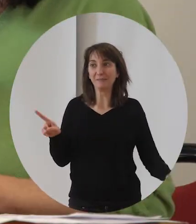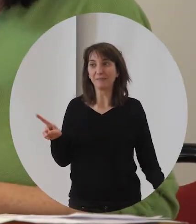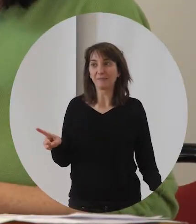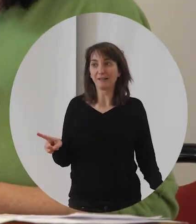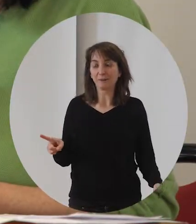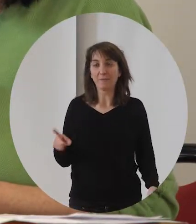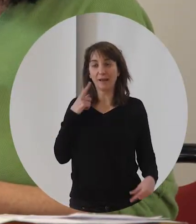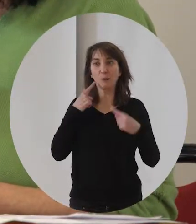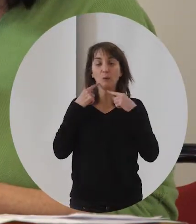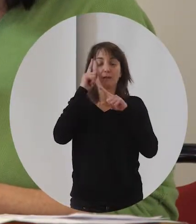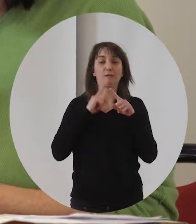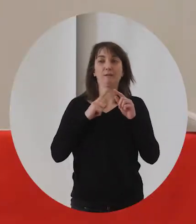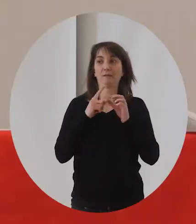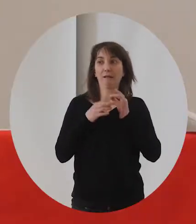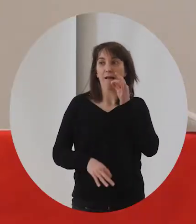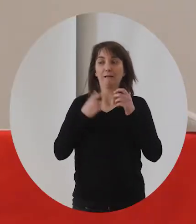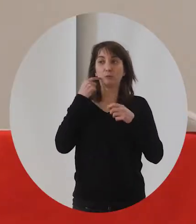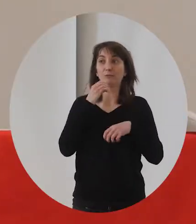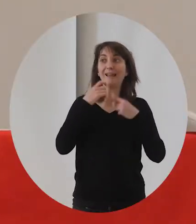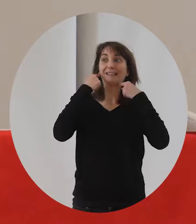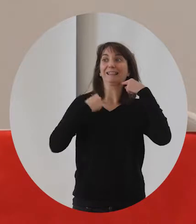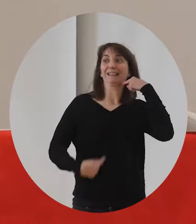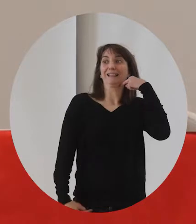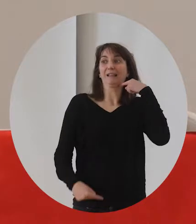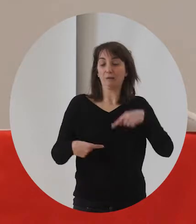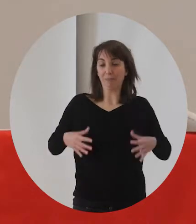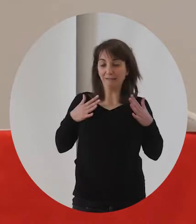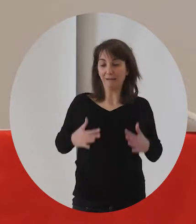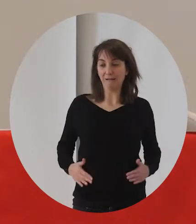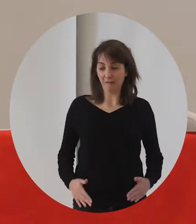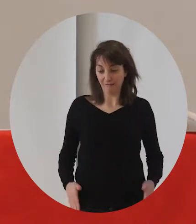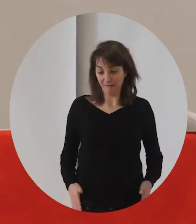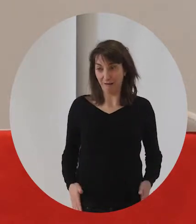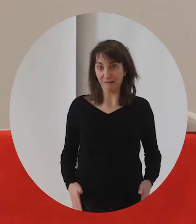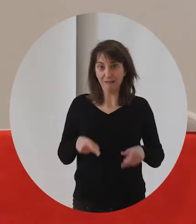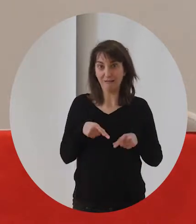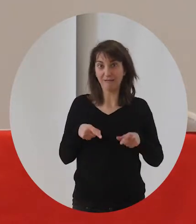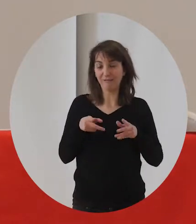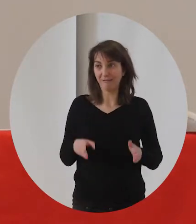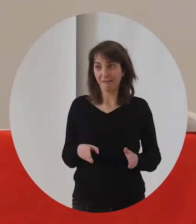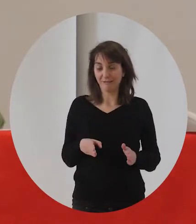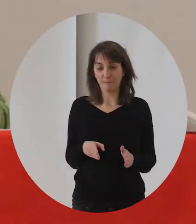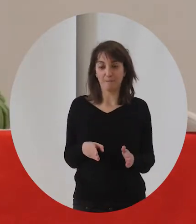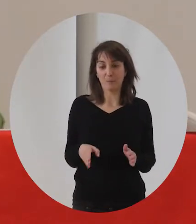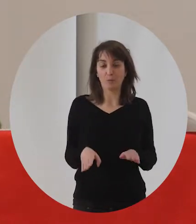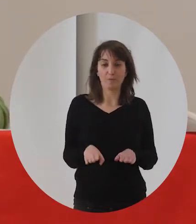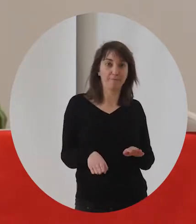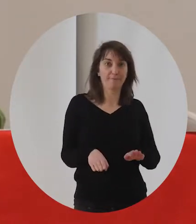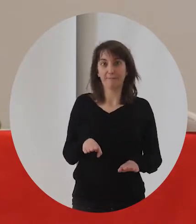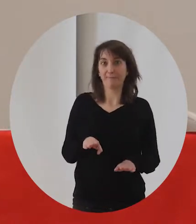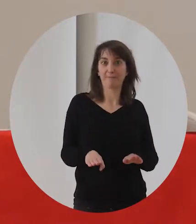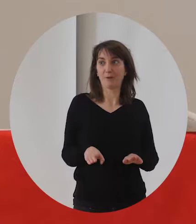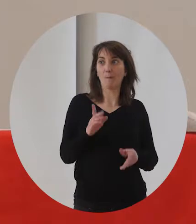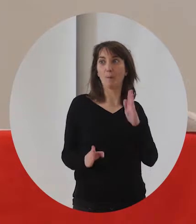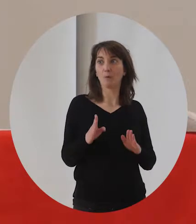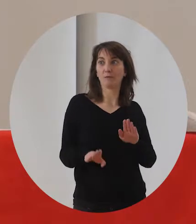une raideur de la nuque, ça va aussi avec une raideur du bassin, qui fait que les déplacements se font un petit peu comme